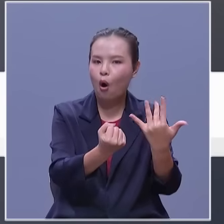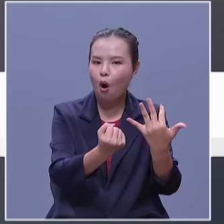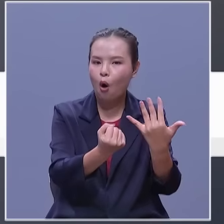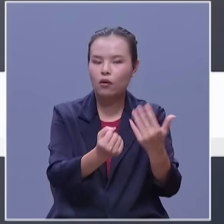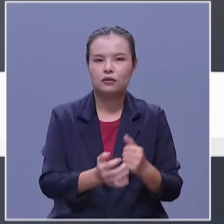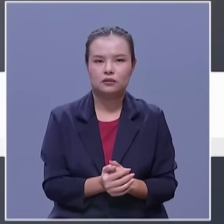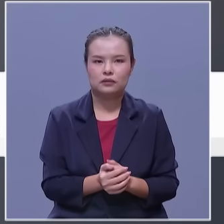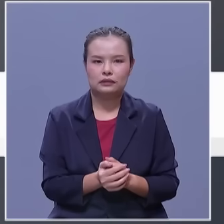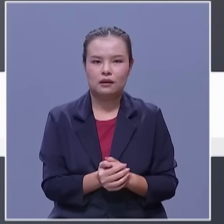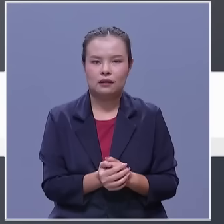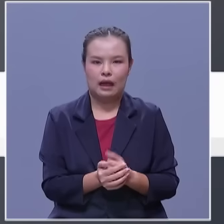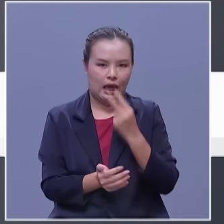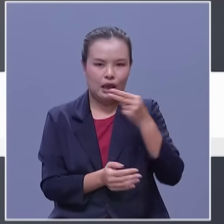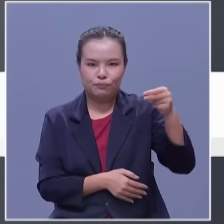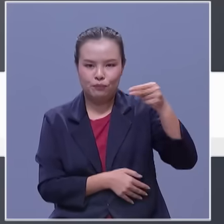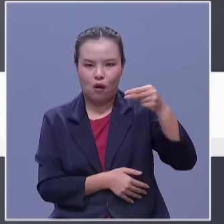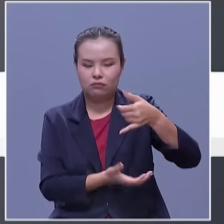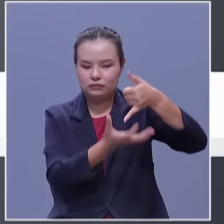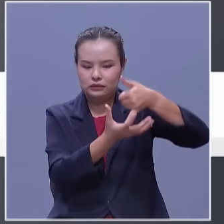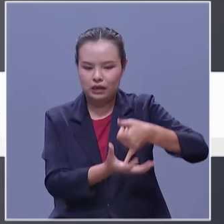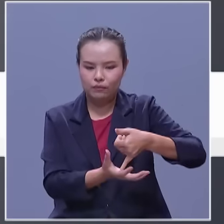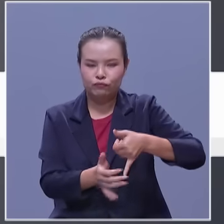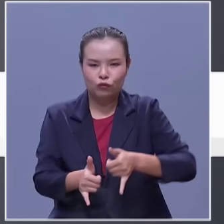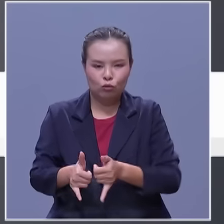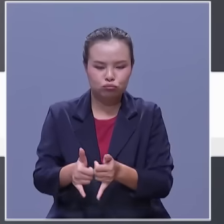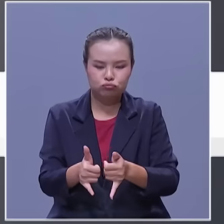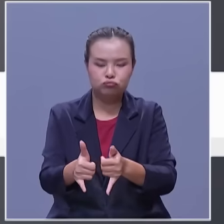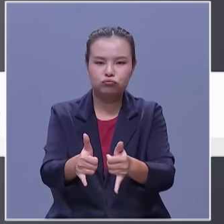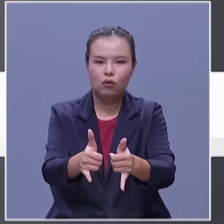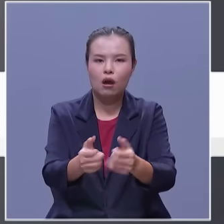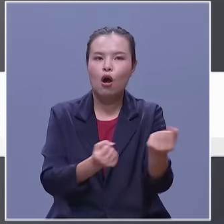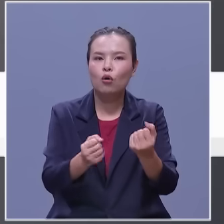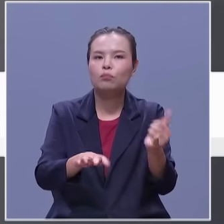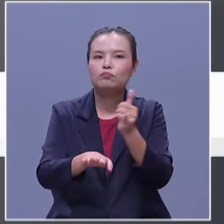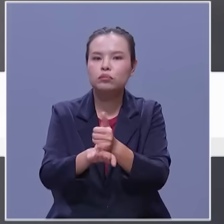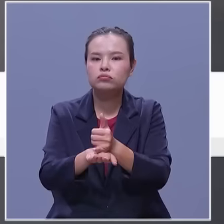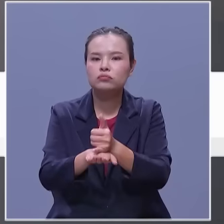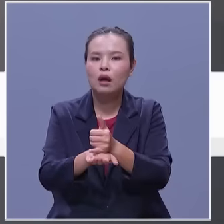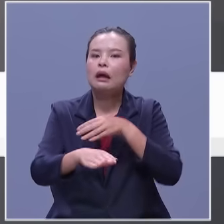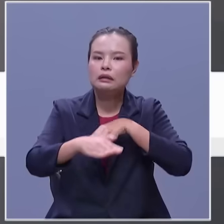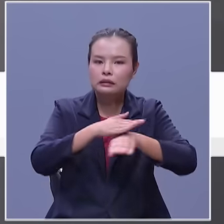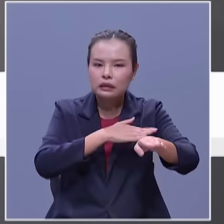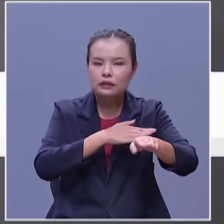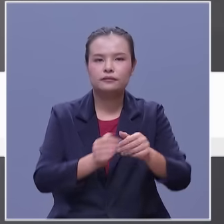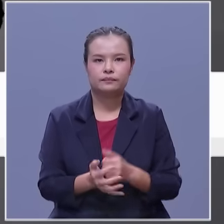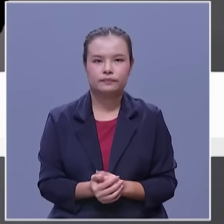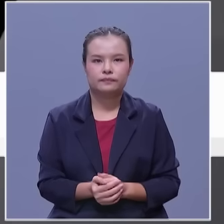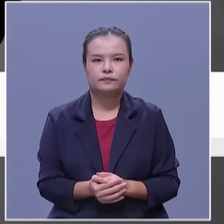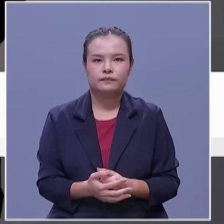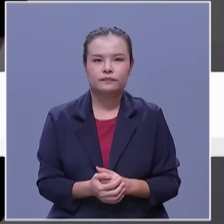อยู่ซึ่งเป็นภาพที่เราเห็นก็คือลงมาจากลิฟต์เดินออกมาอย่างงั้นน่ะนะคะแล้วก็ขึ้นรถหลบหนีไปลองฟังดู